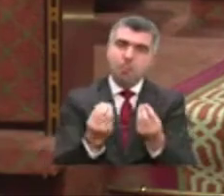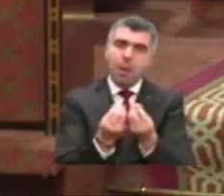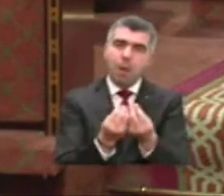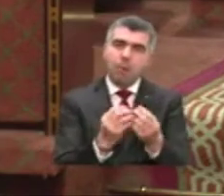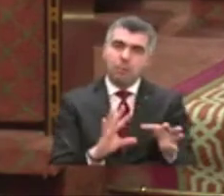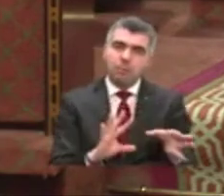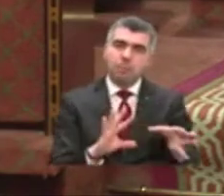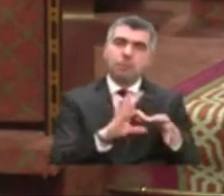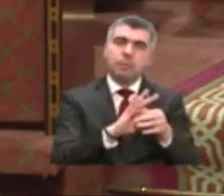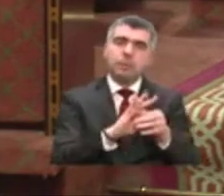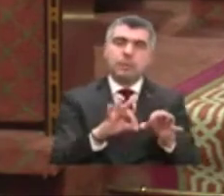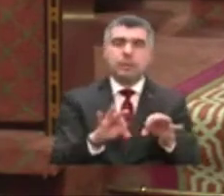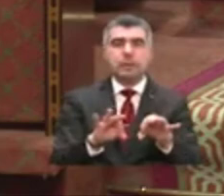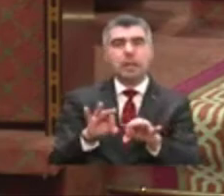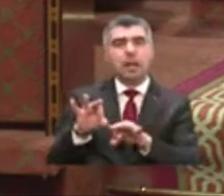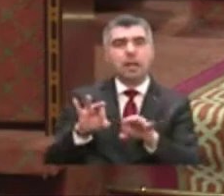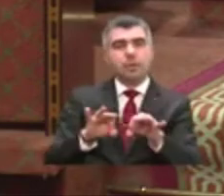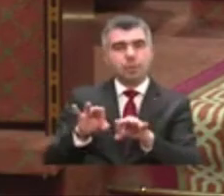الاستراتيجية.